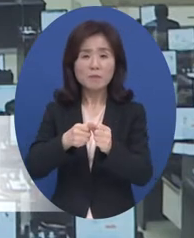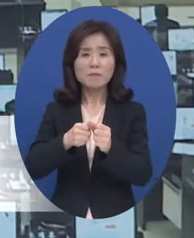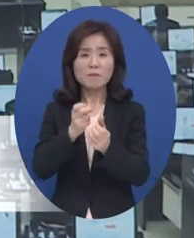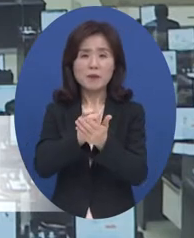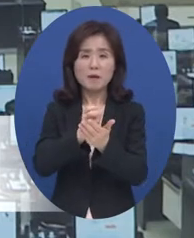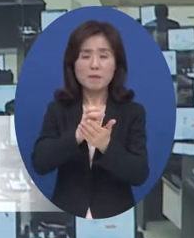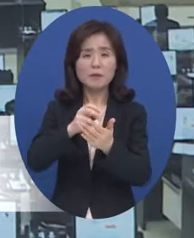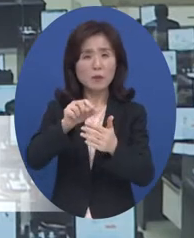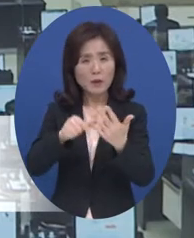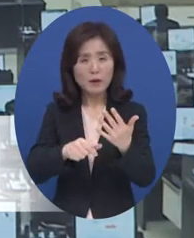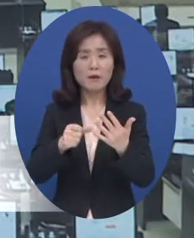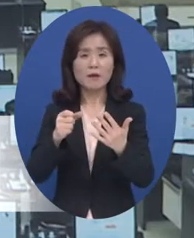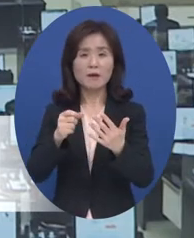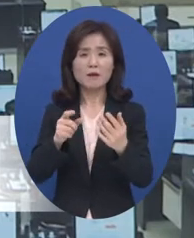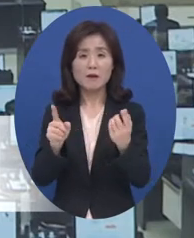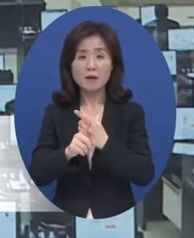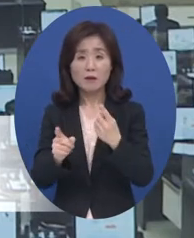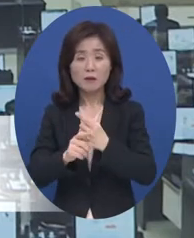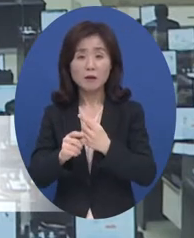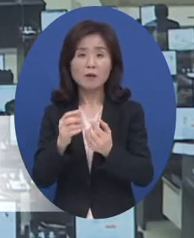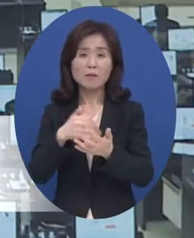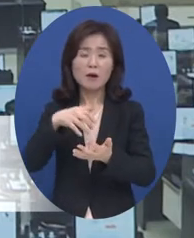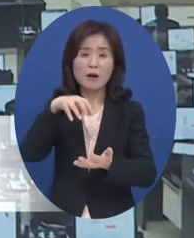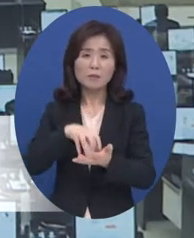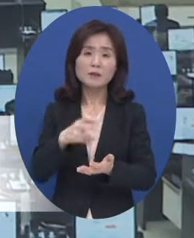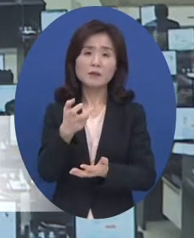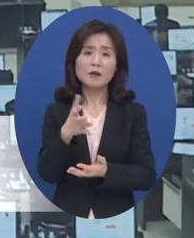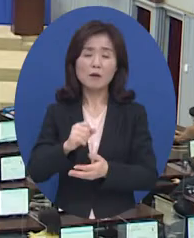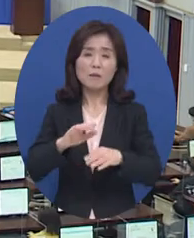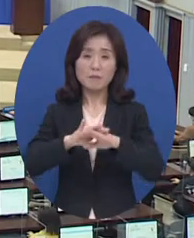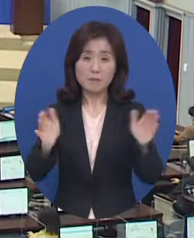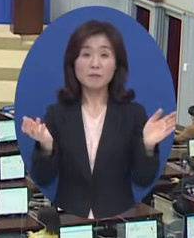처리 됐습니다 구형 3 기자가 현장 취재했습니다